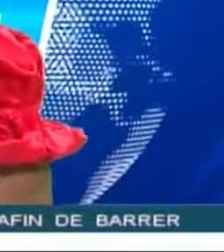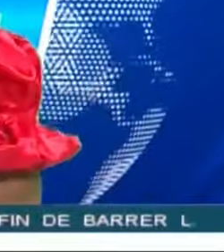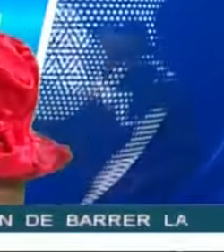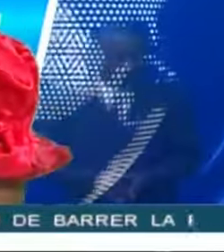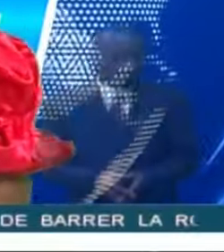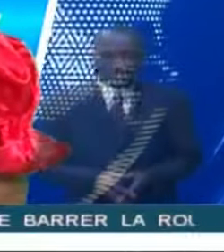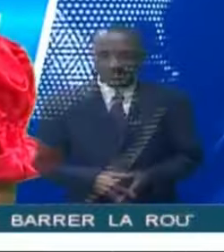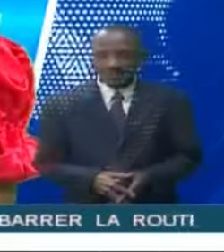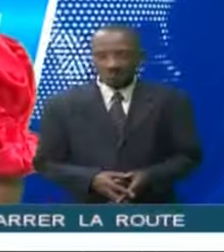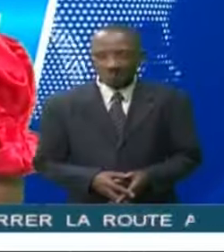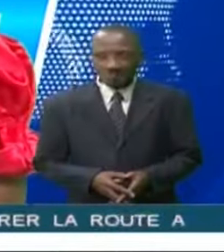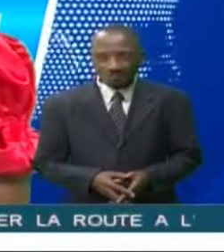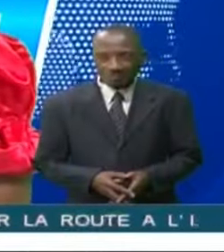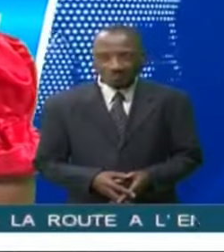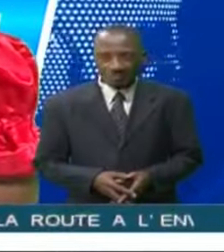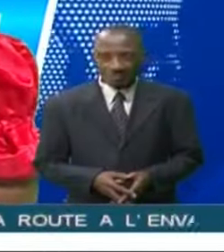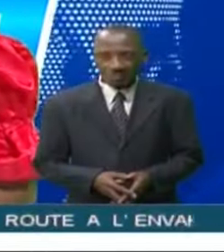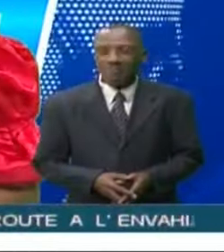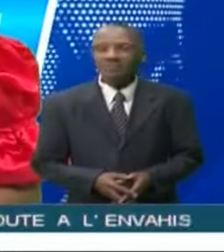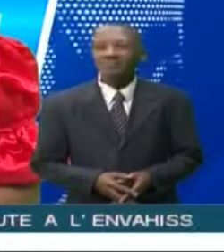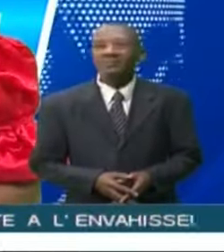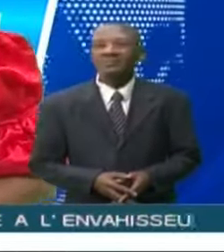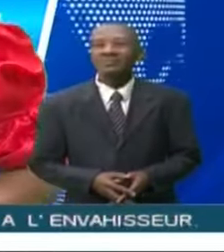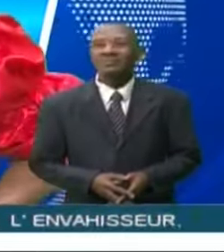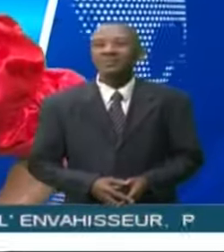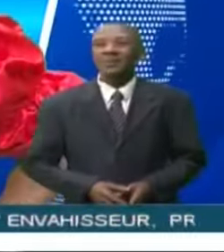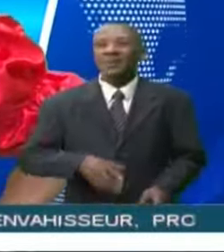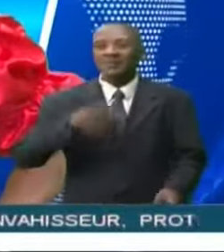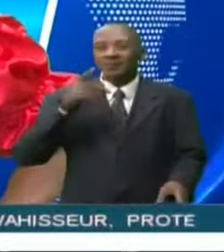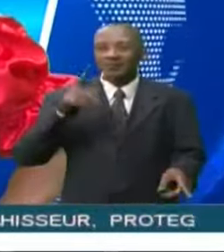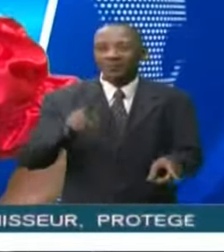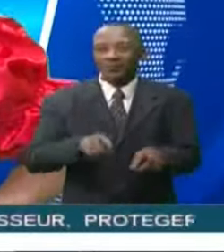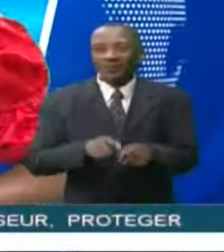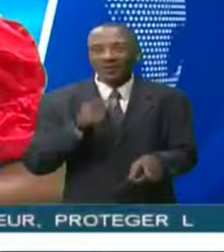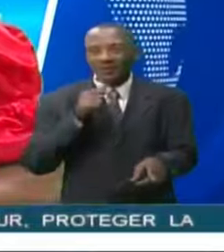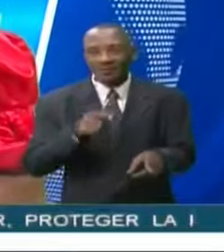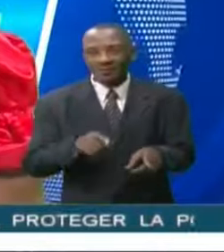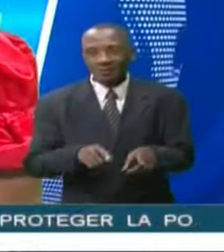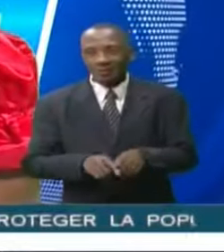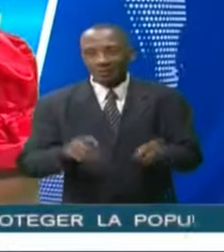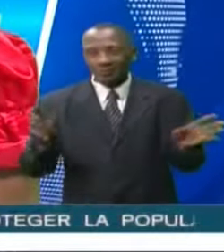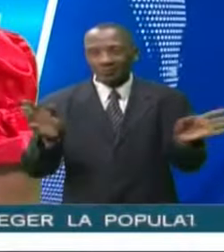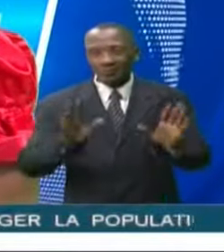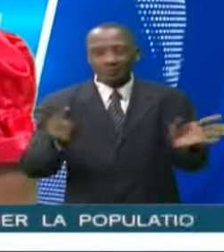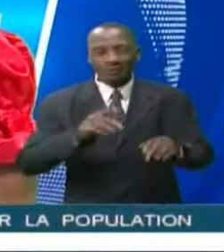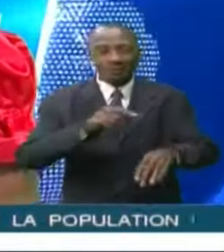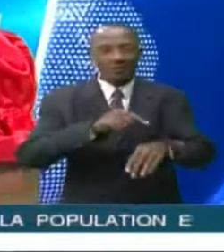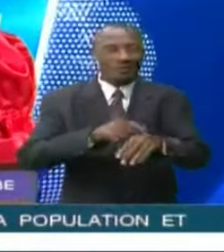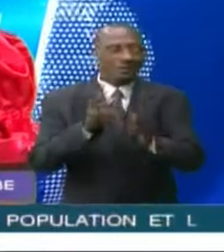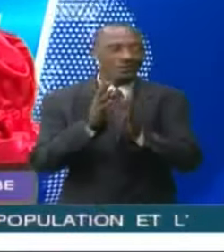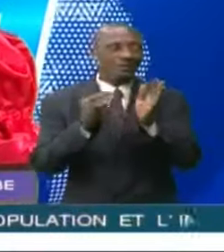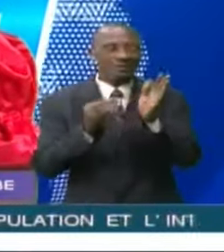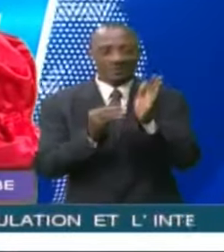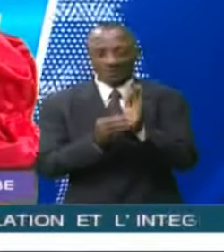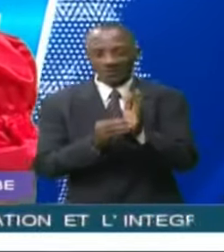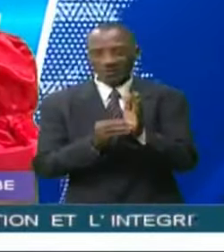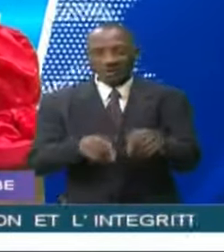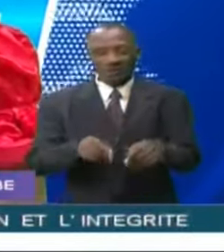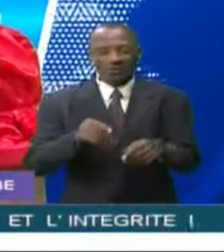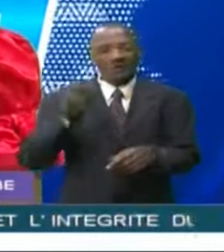il est exactement 19h à Kinshasa 1 he de plus à caninga campus nous sommes là dans la dans le secteur de banga